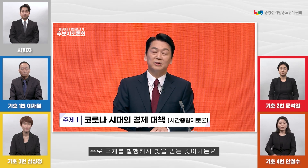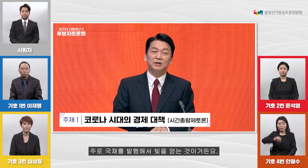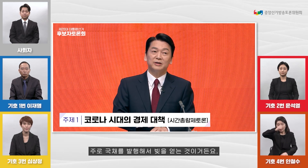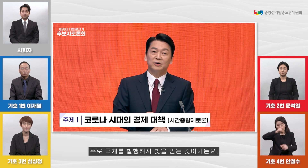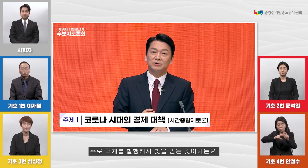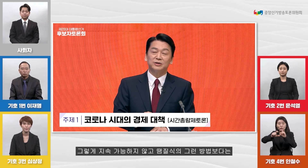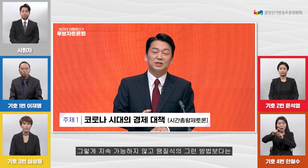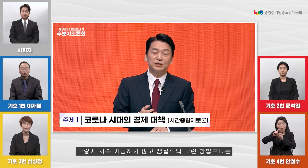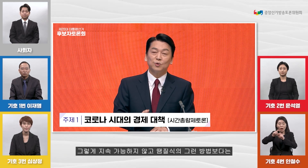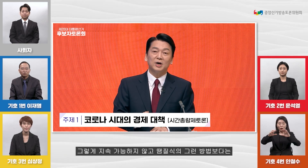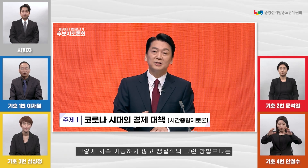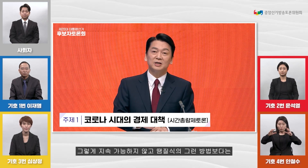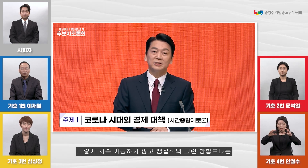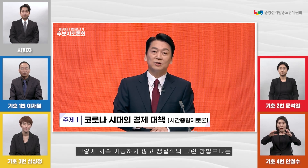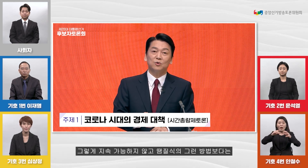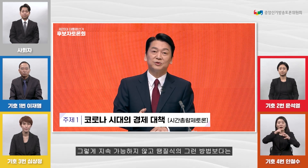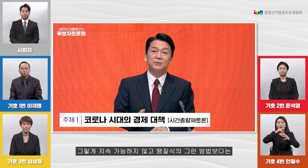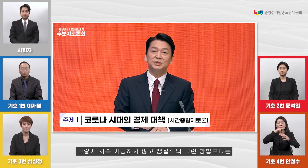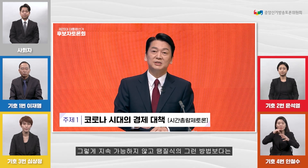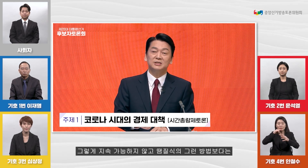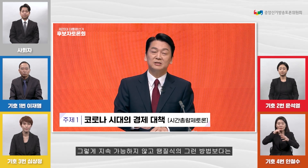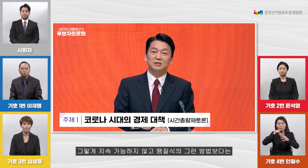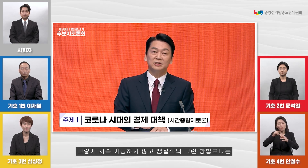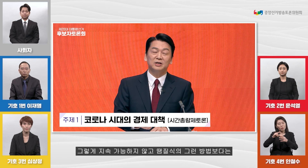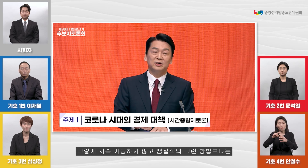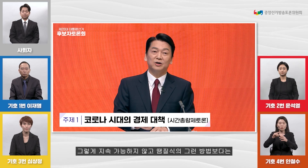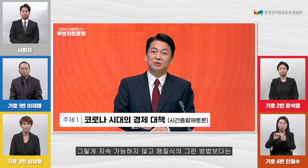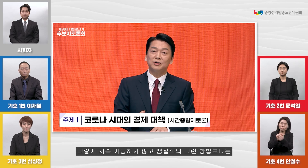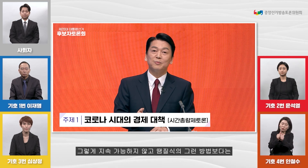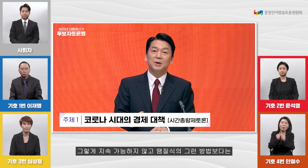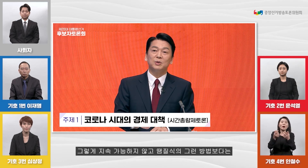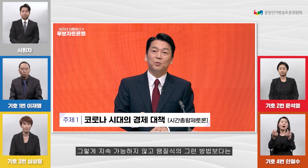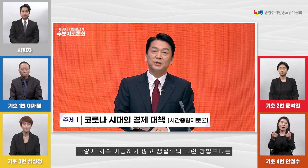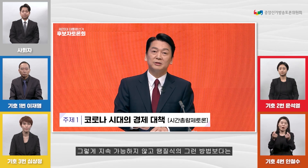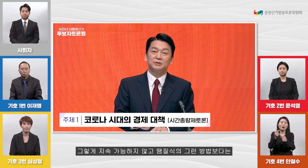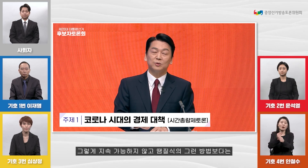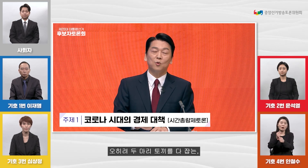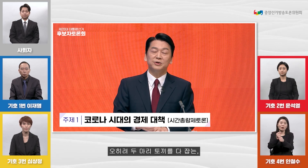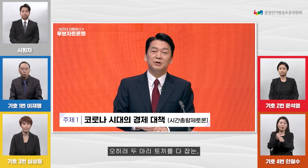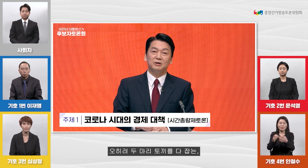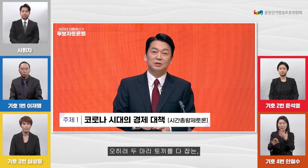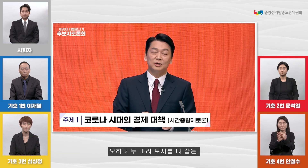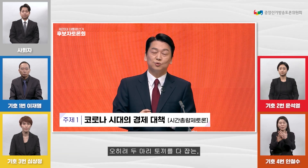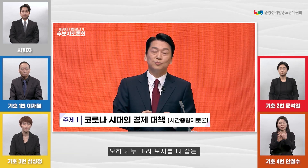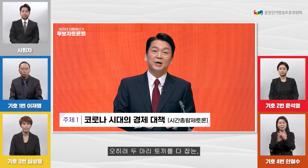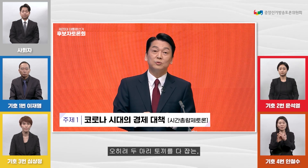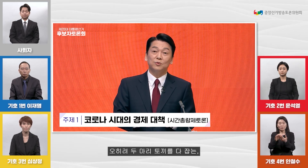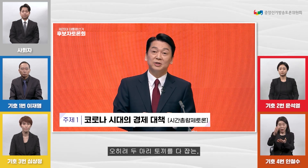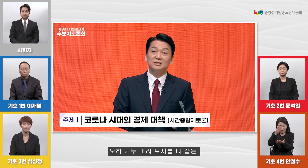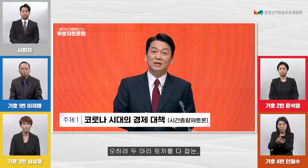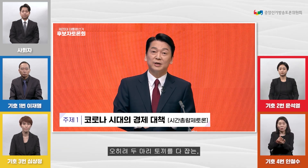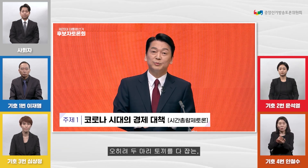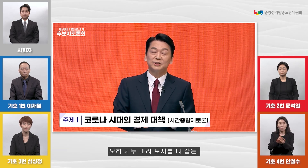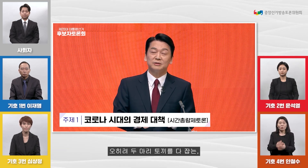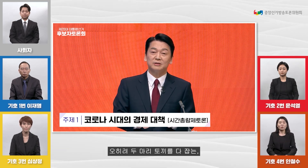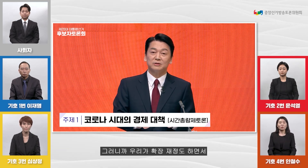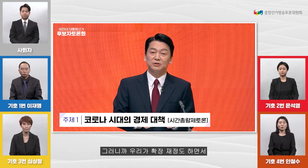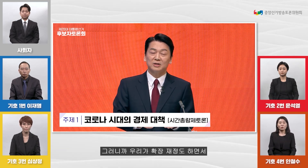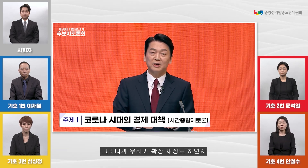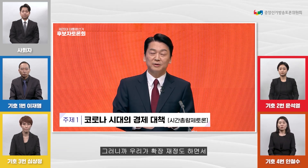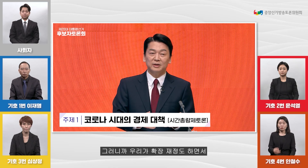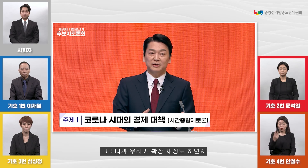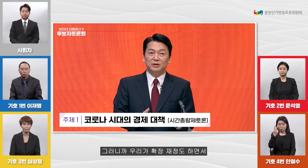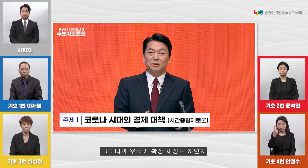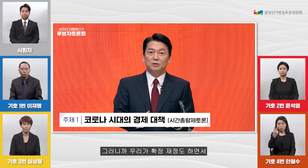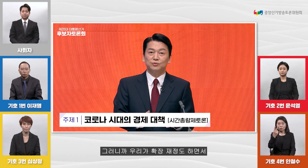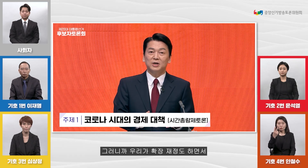것이거든요. 그렇게 지속 가능하지 않고 땜질식의 그런 방법보다는 오히려 두 마리 토끼를 다 잡는,